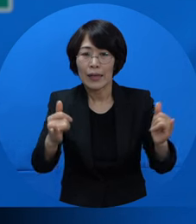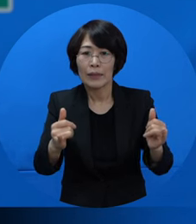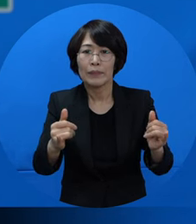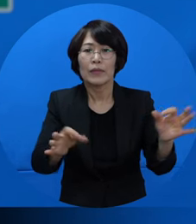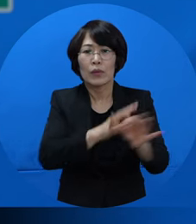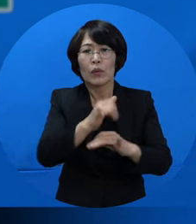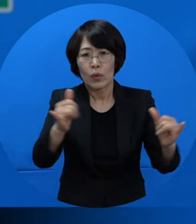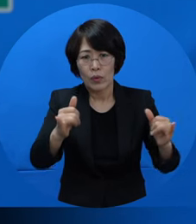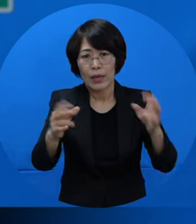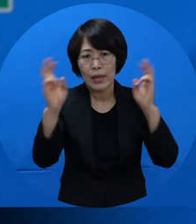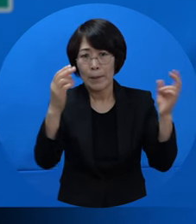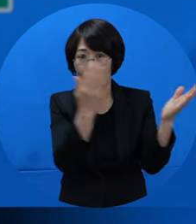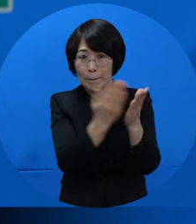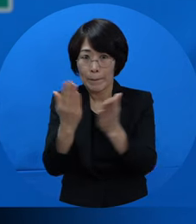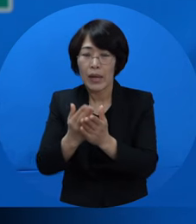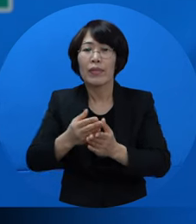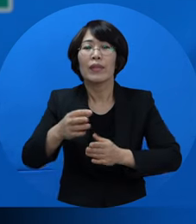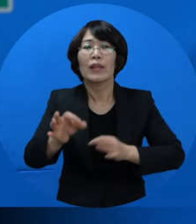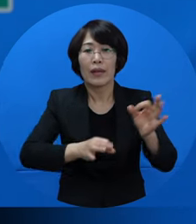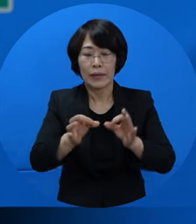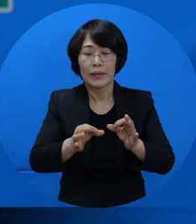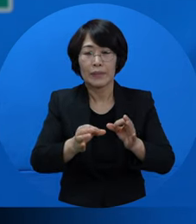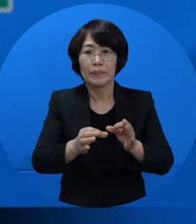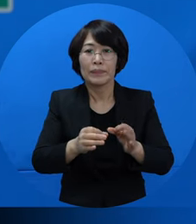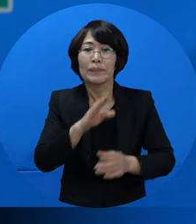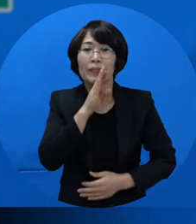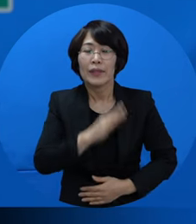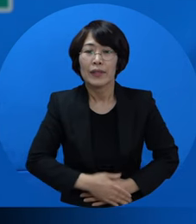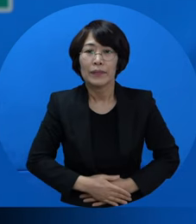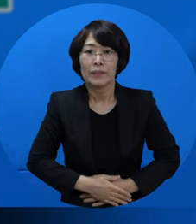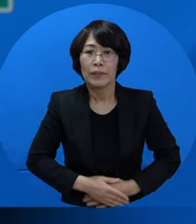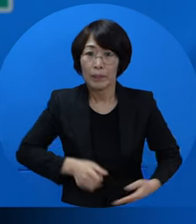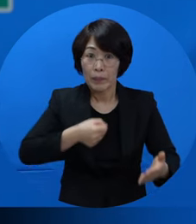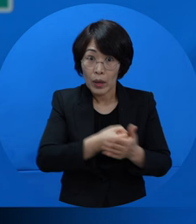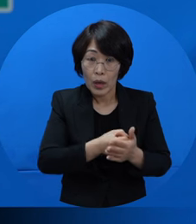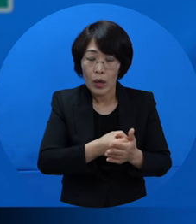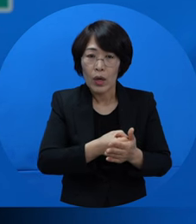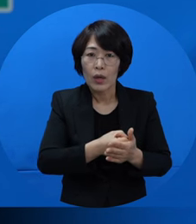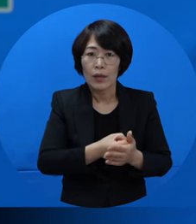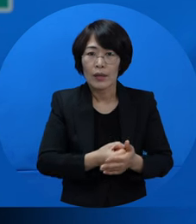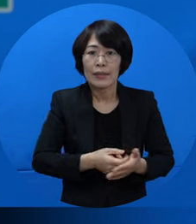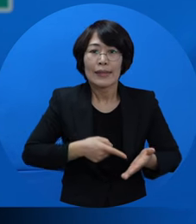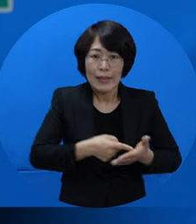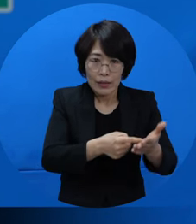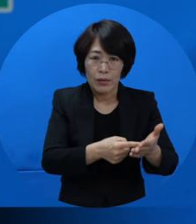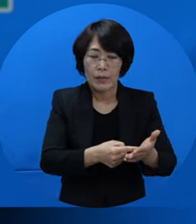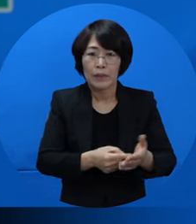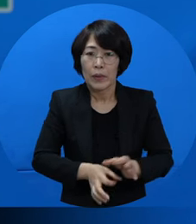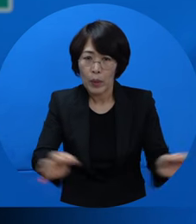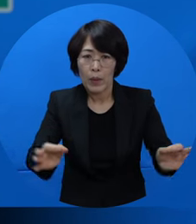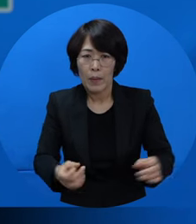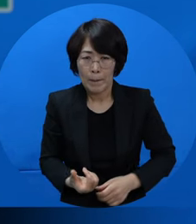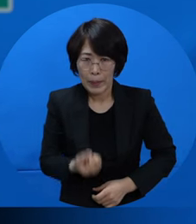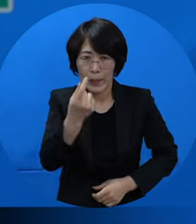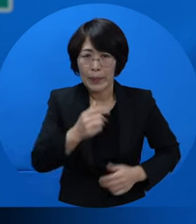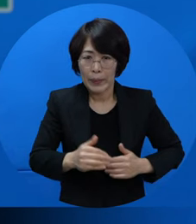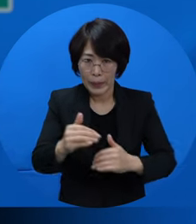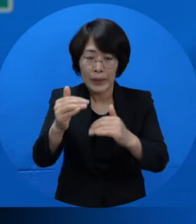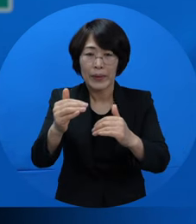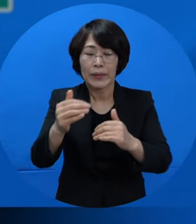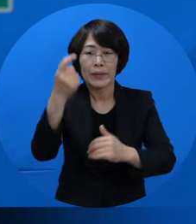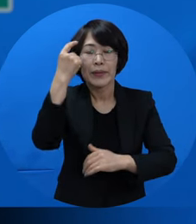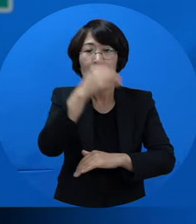소상공인의 해당하는 사업체 입니다 회사의 확정되면 신청부터 지금까지 신속하게